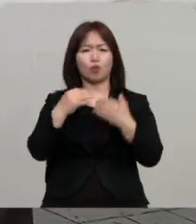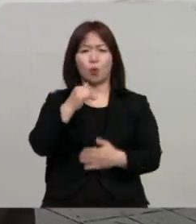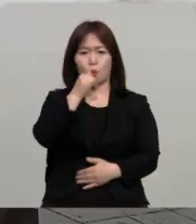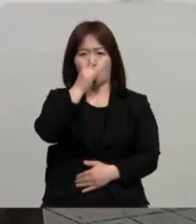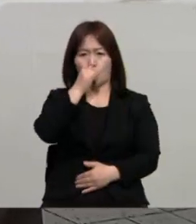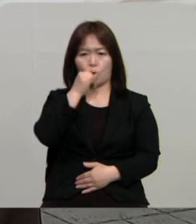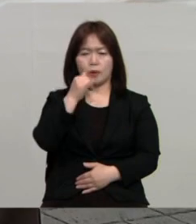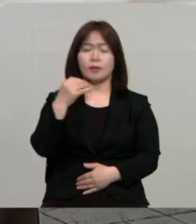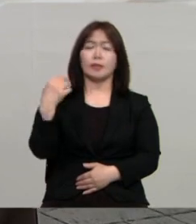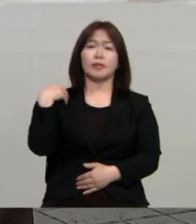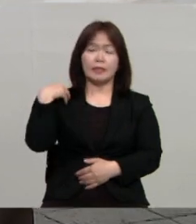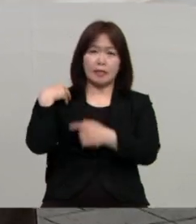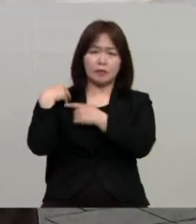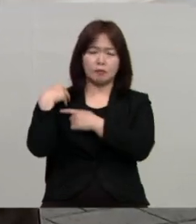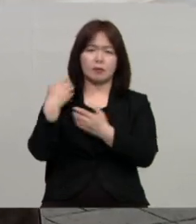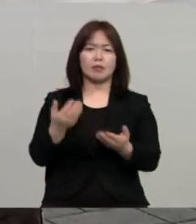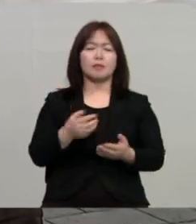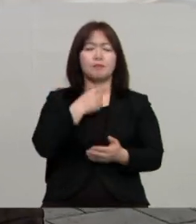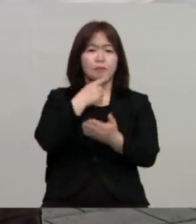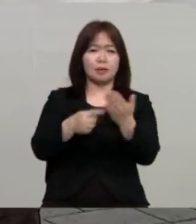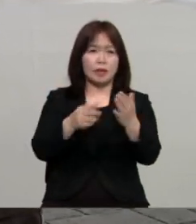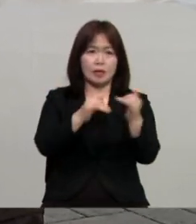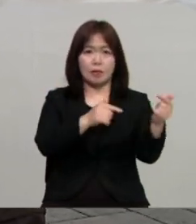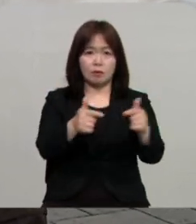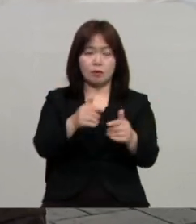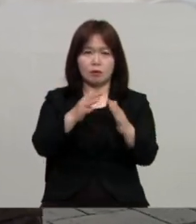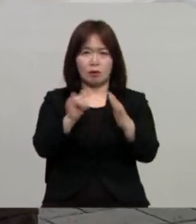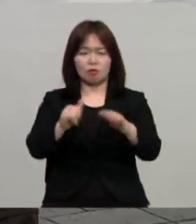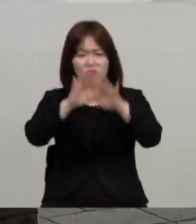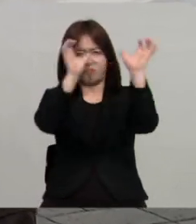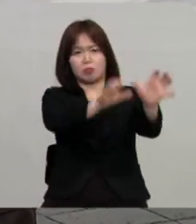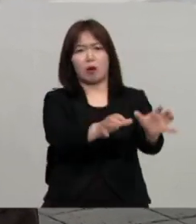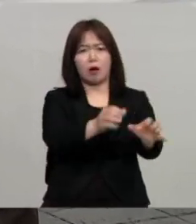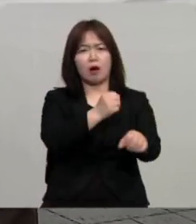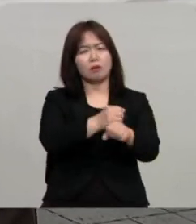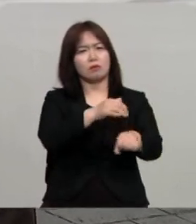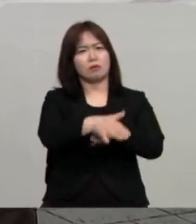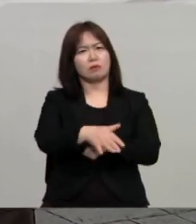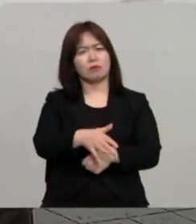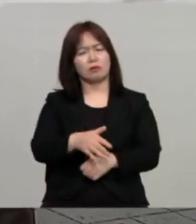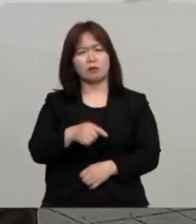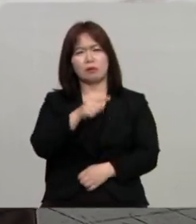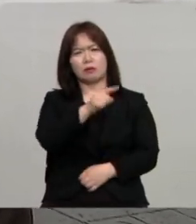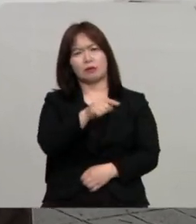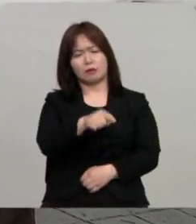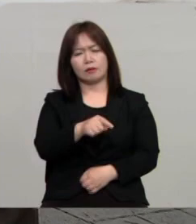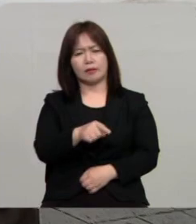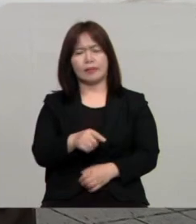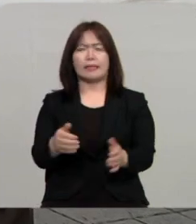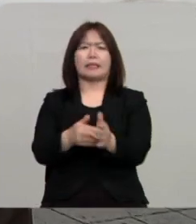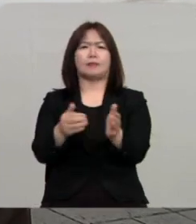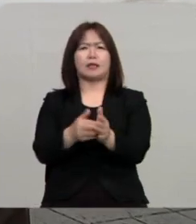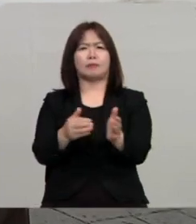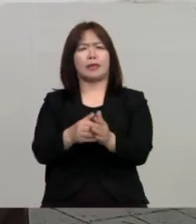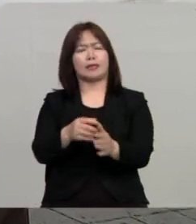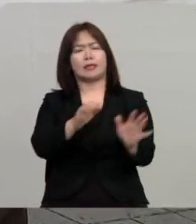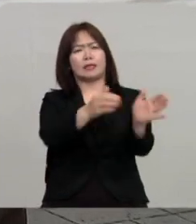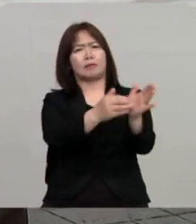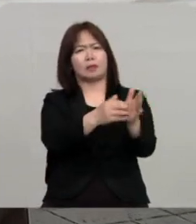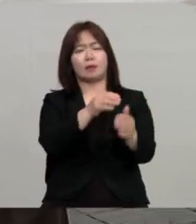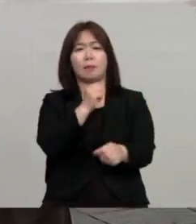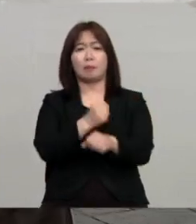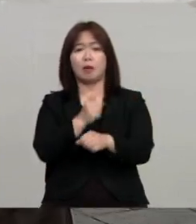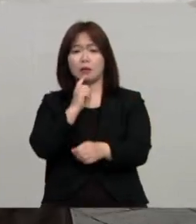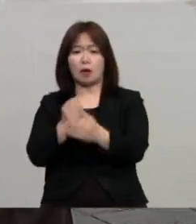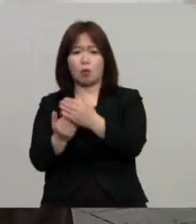책임을 그 희생자 가족들한테 좀 돌리는 게 아닌가. 계속 잊지마면 그만하면 되는 게 아니냐라는